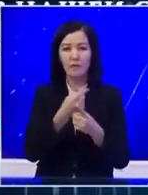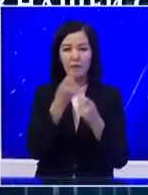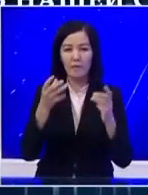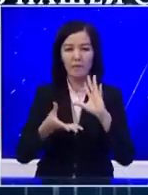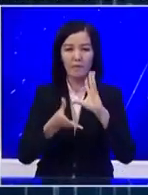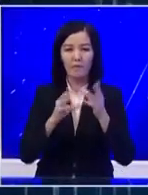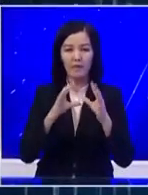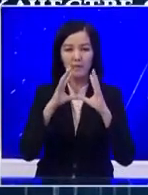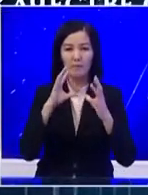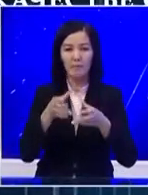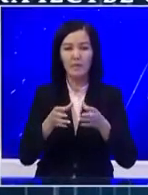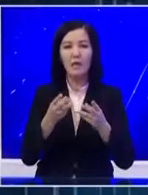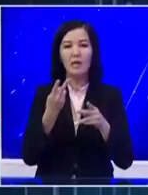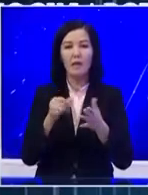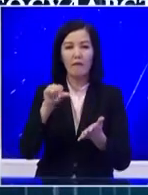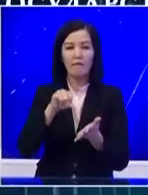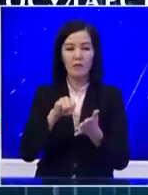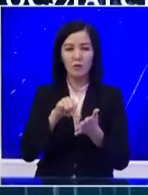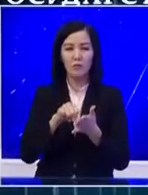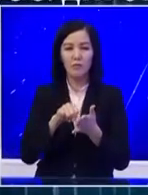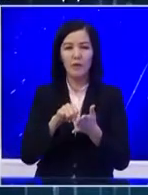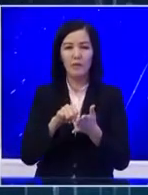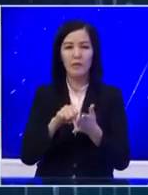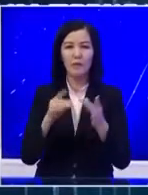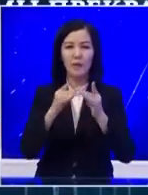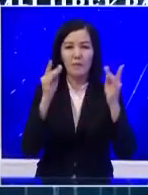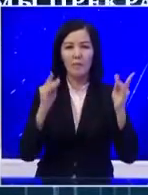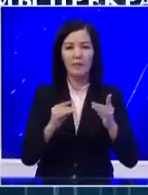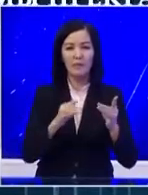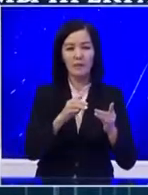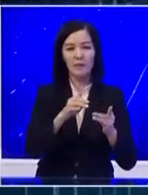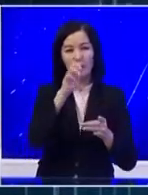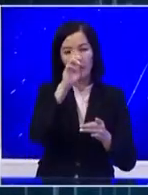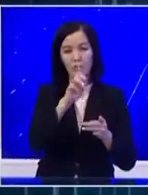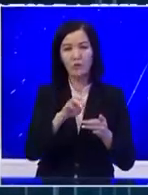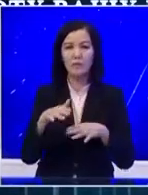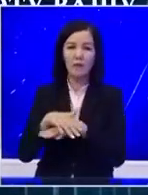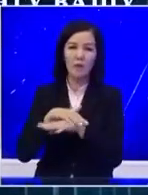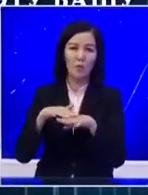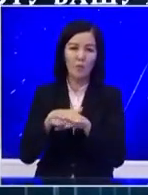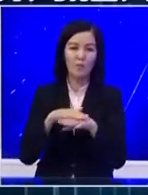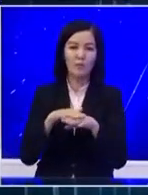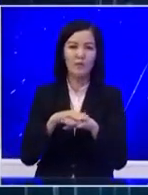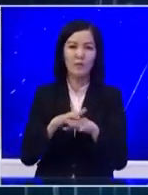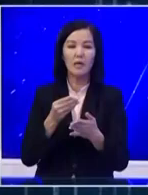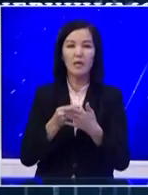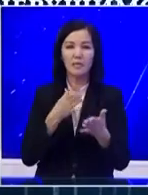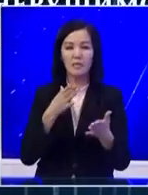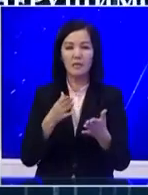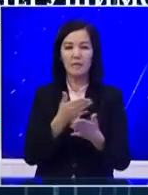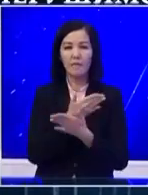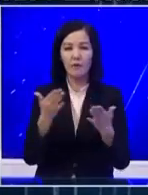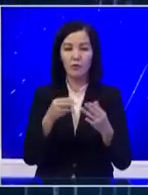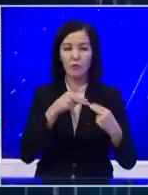событиях в нашей стране, но и выступают в качестве связующего моста между государством и обществом. Мы прекрасно осознаем и ценим эту вашу роль. Наше